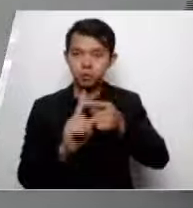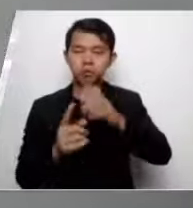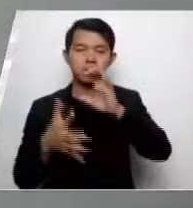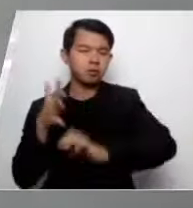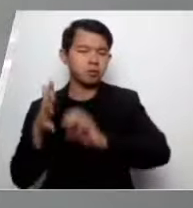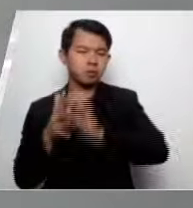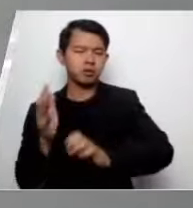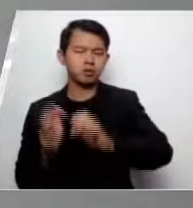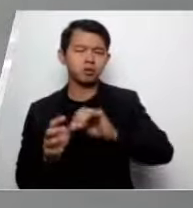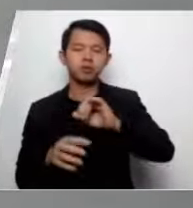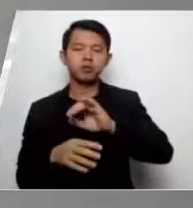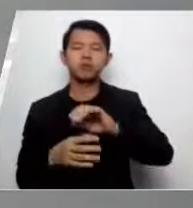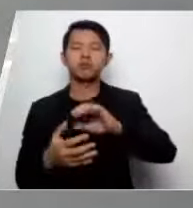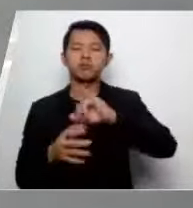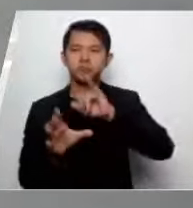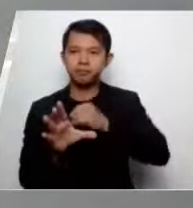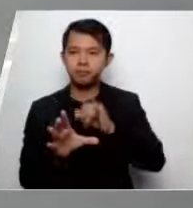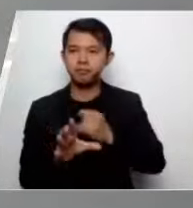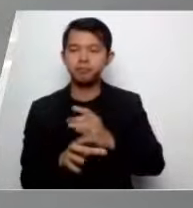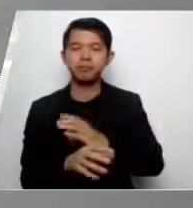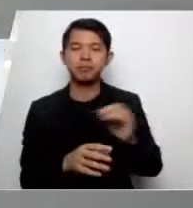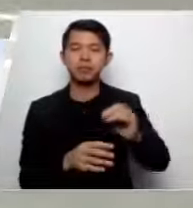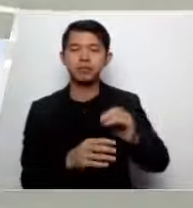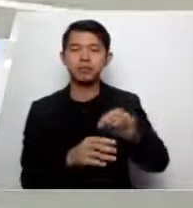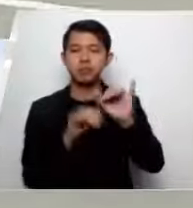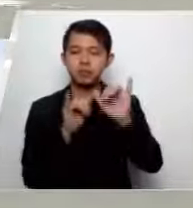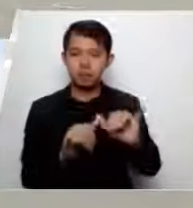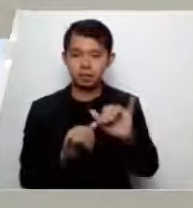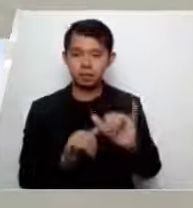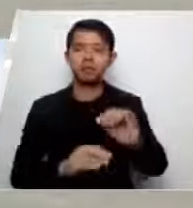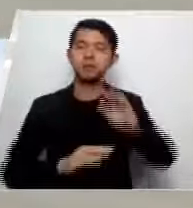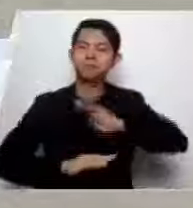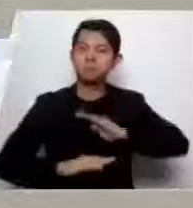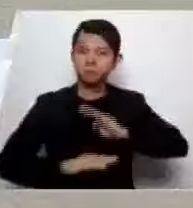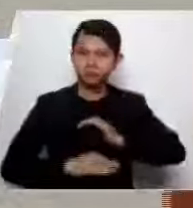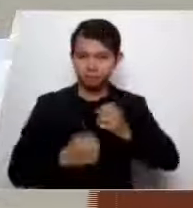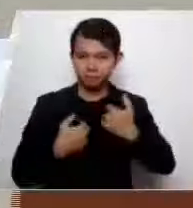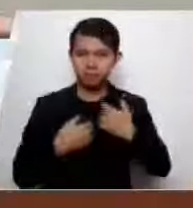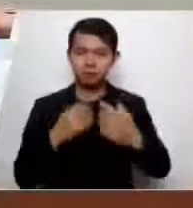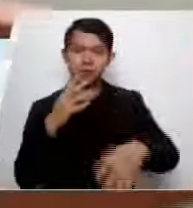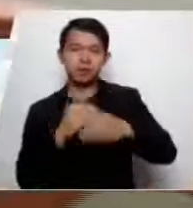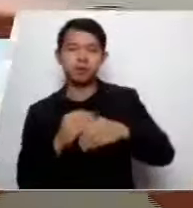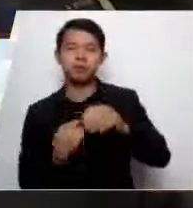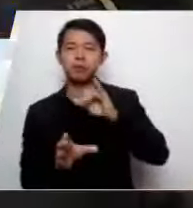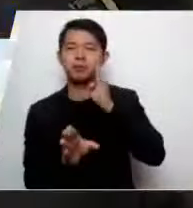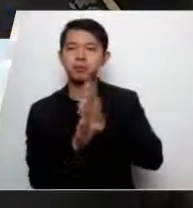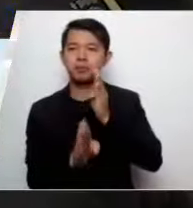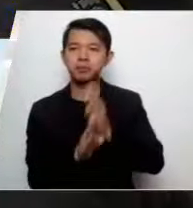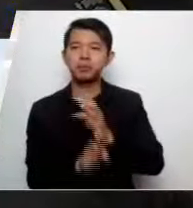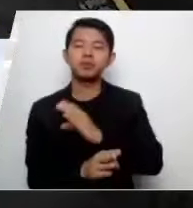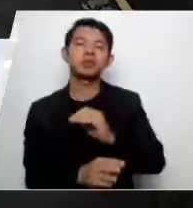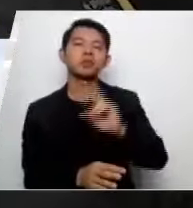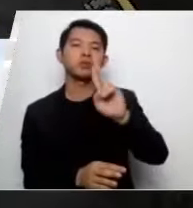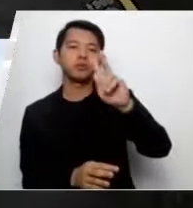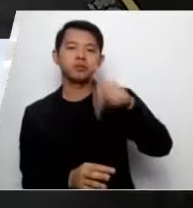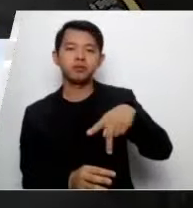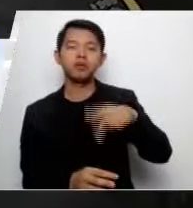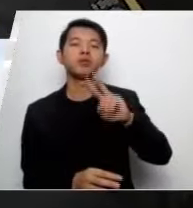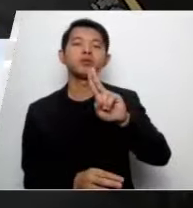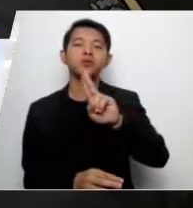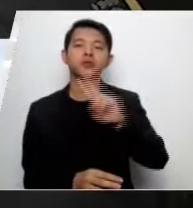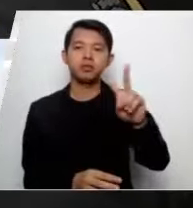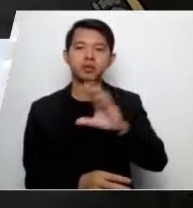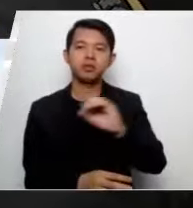Sapat umano ang mga matitira dahil may sasalupang mga bus, UV Express, TNVS at mga taxi. Part ko ng modernization